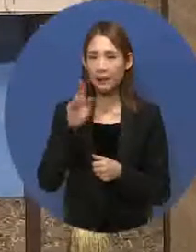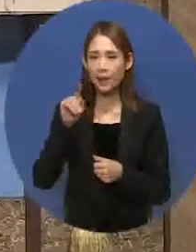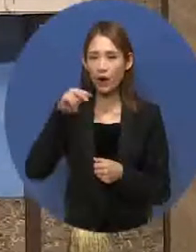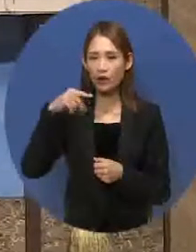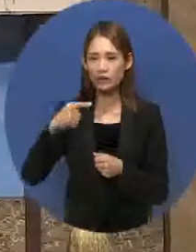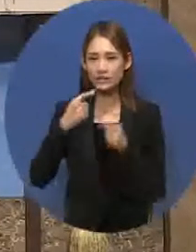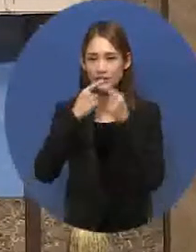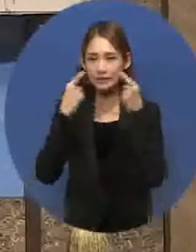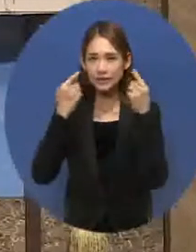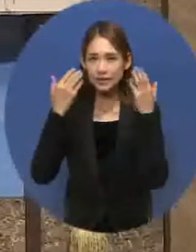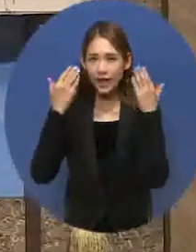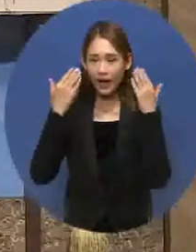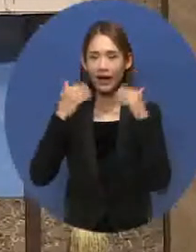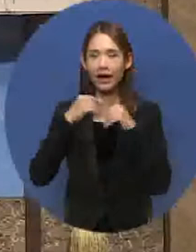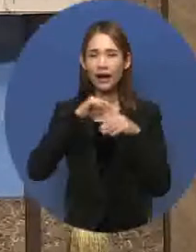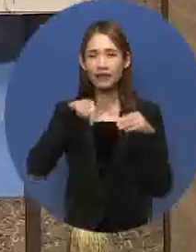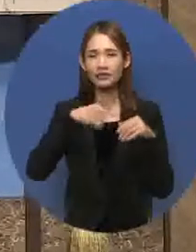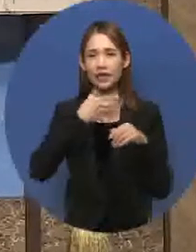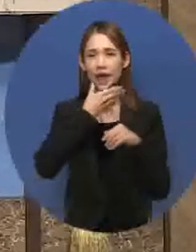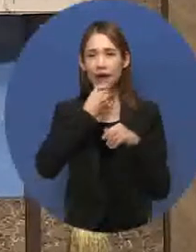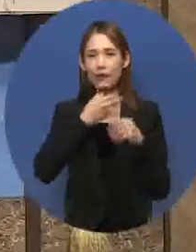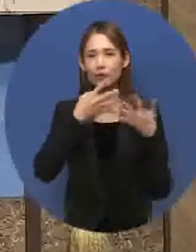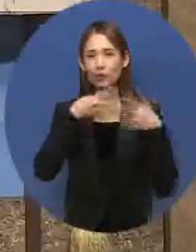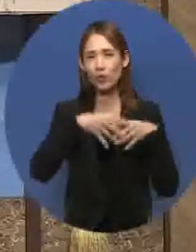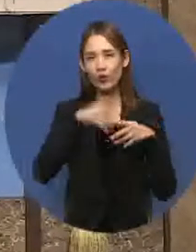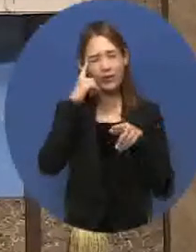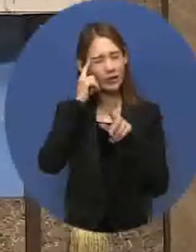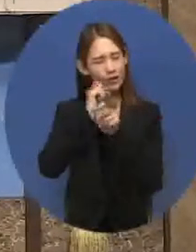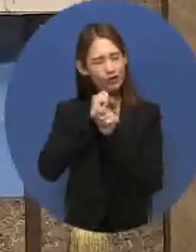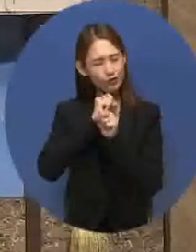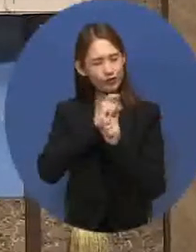대학에서 행복의 조건을 연구를 했는데